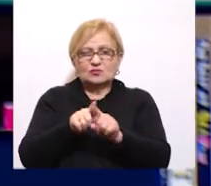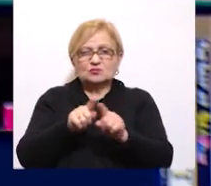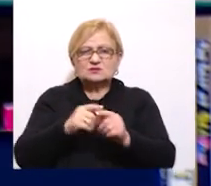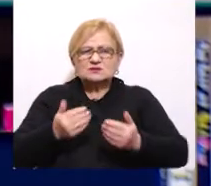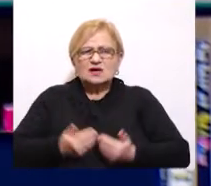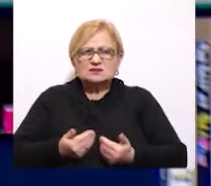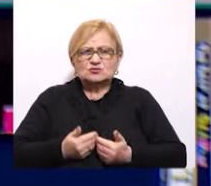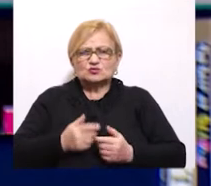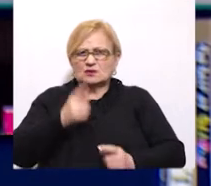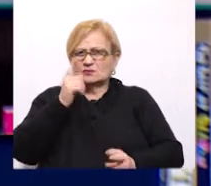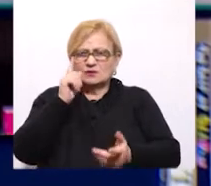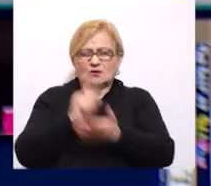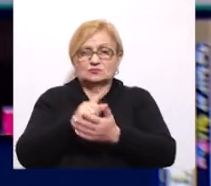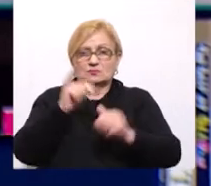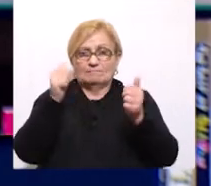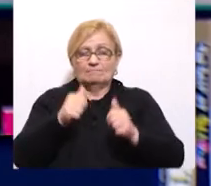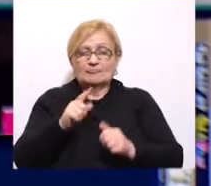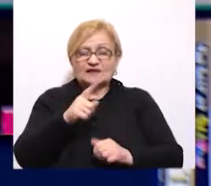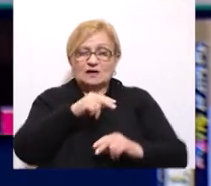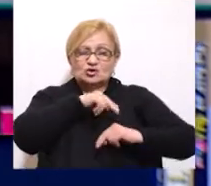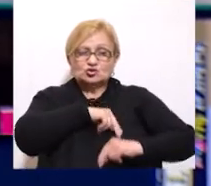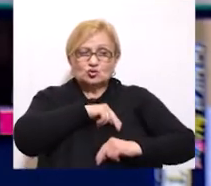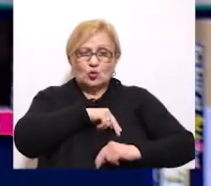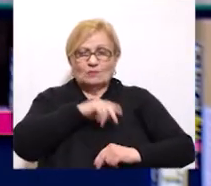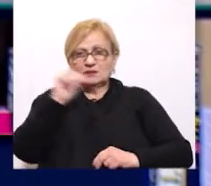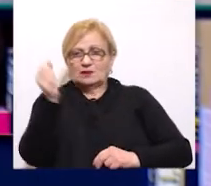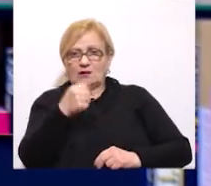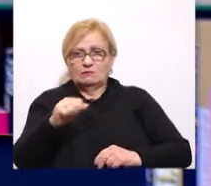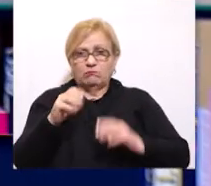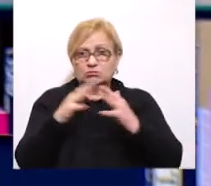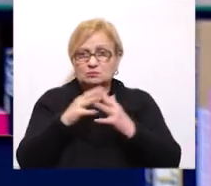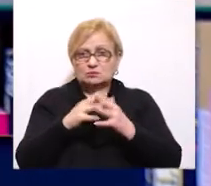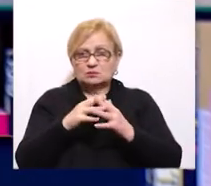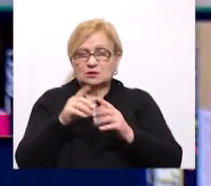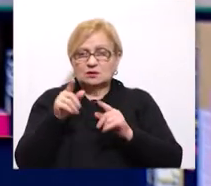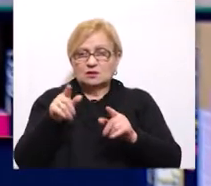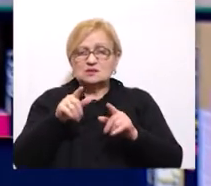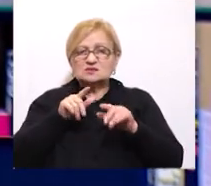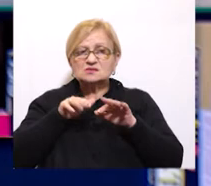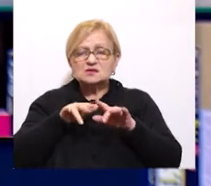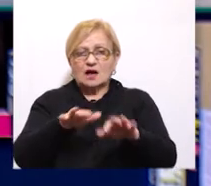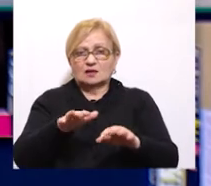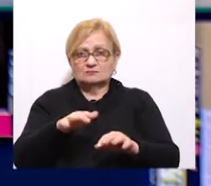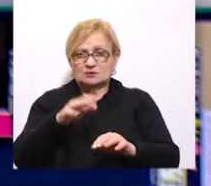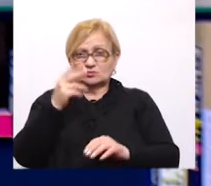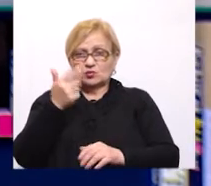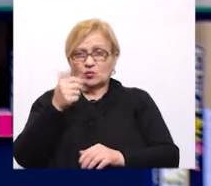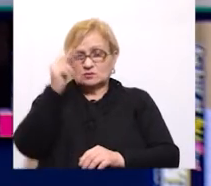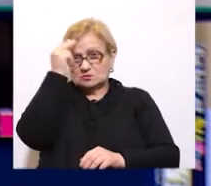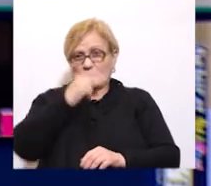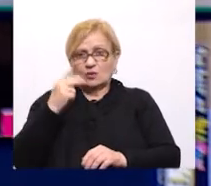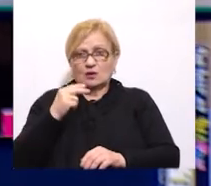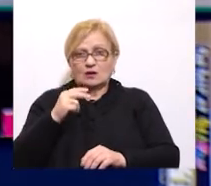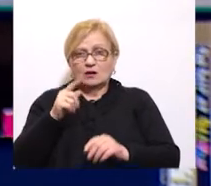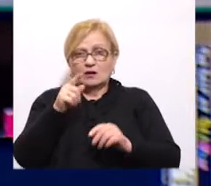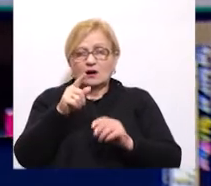ფორმაა. რადგან შრომა და ბრძოლა ეს საქმით ლოცვაა და სიტყვით